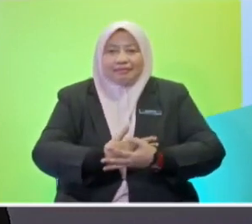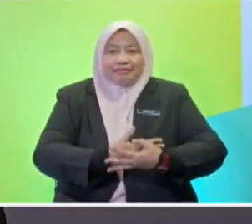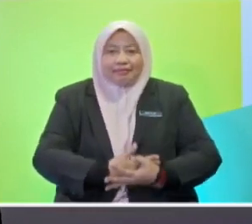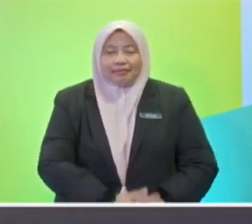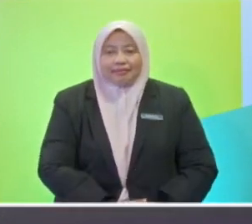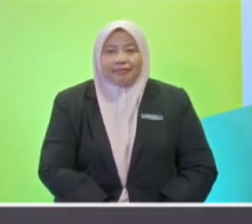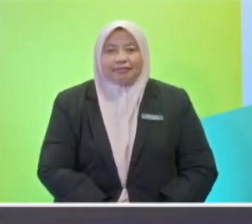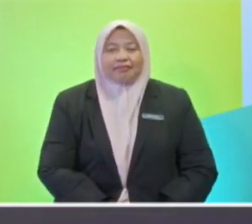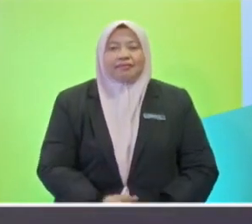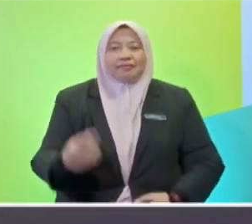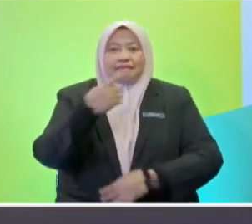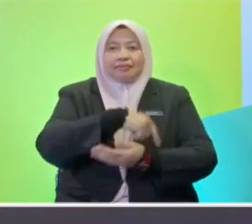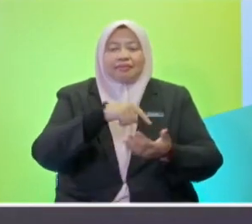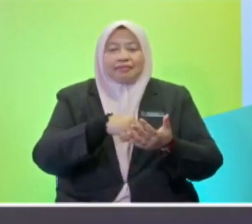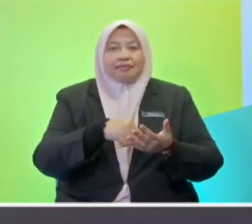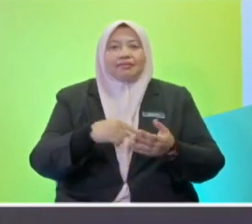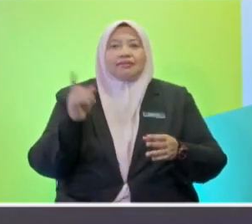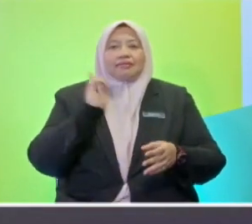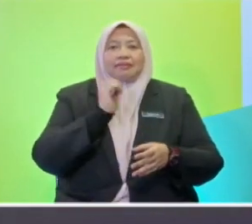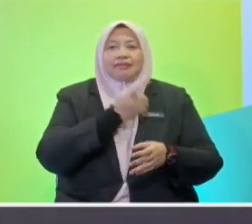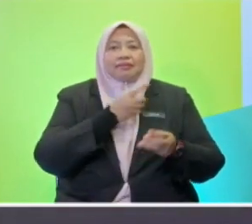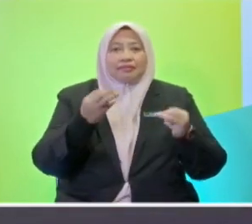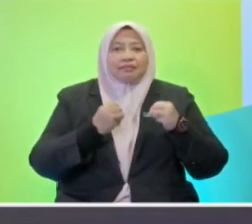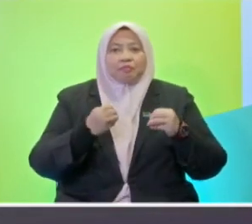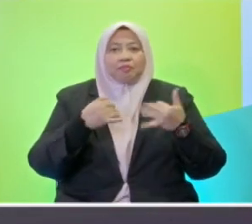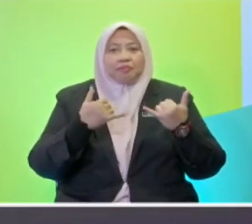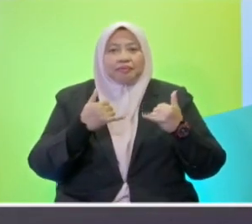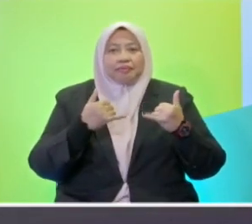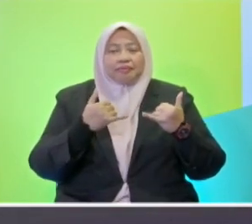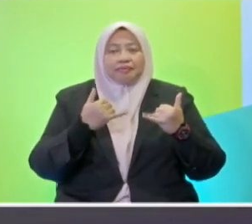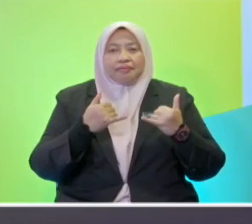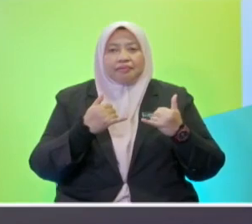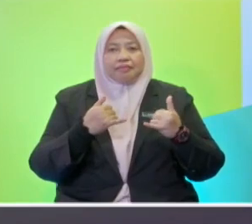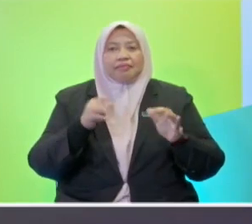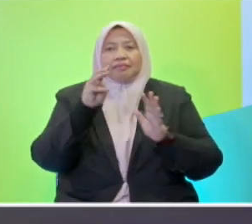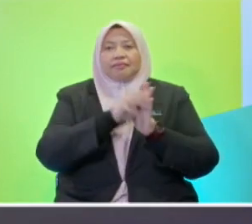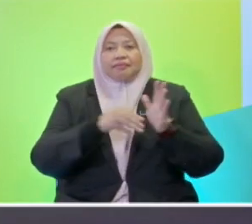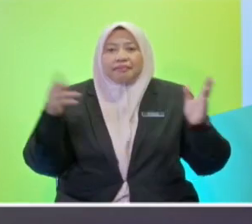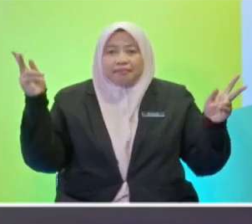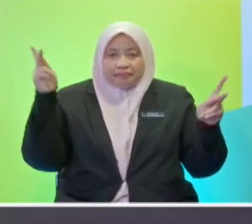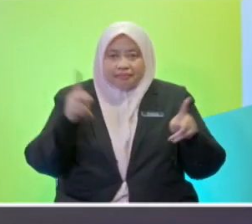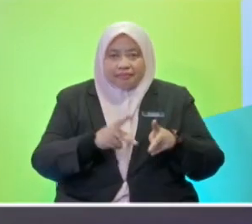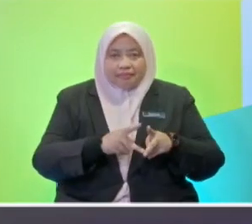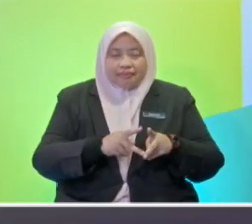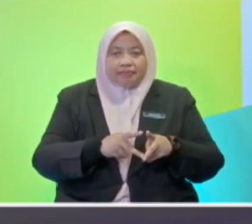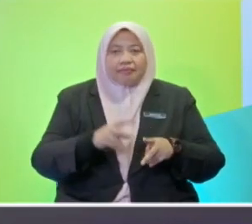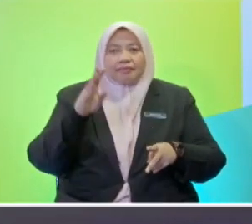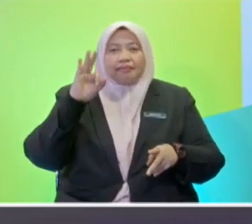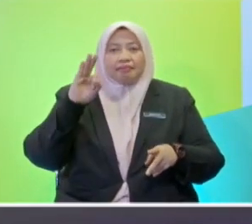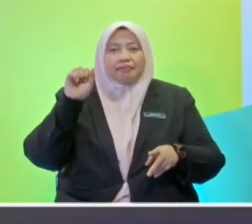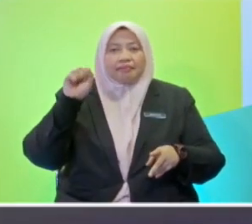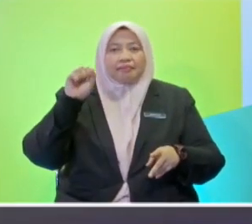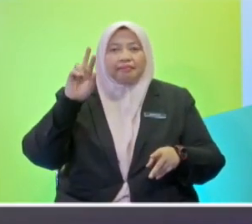Hahaha Hari ini aku kita nak buat satu permainan wah memadaikan frasa